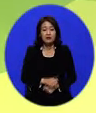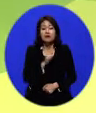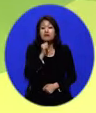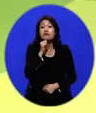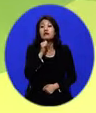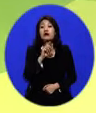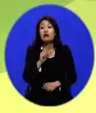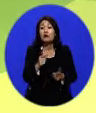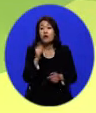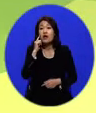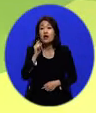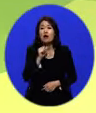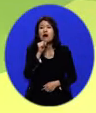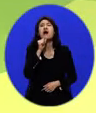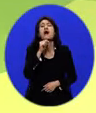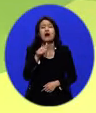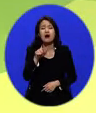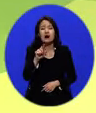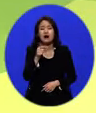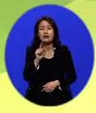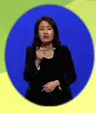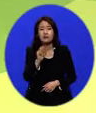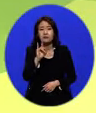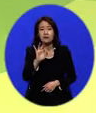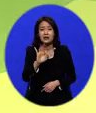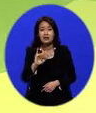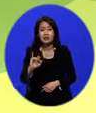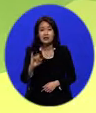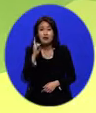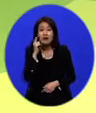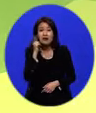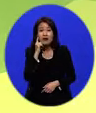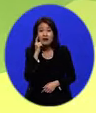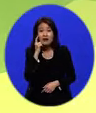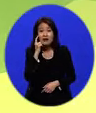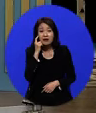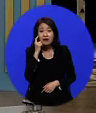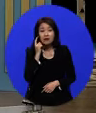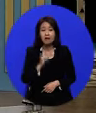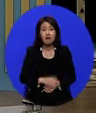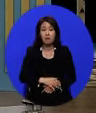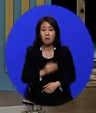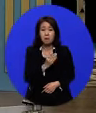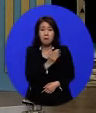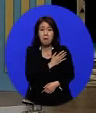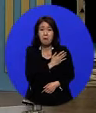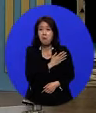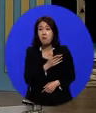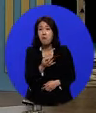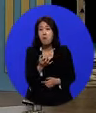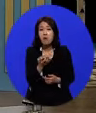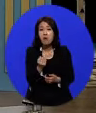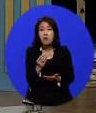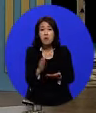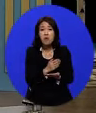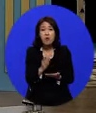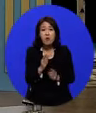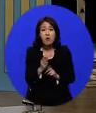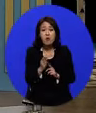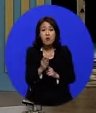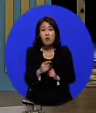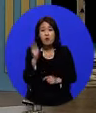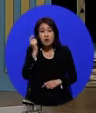가난한 사람도 아니고 왜 가난뱅이라고 했을까? 생각할 수 있겠죠? 네. 네. 벼락부자란 재산이 얼마만큼 늘어야